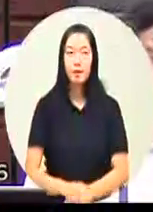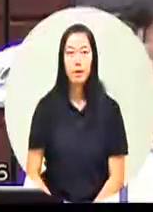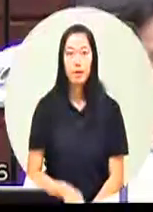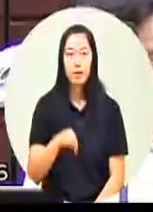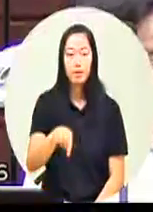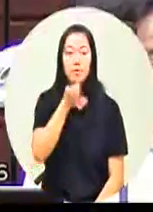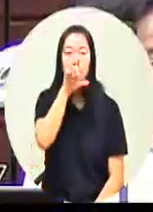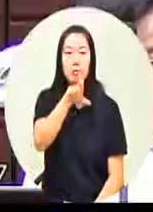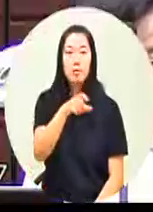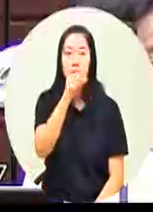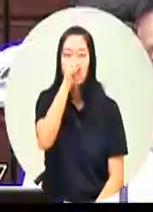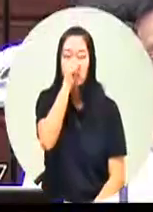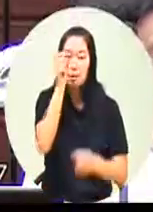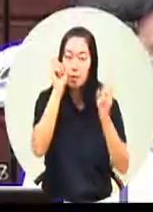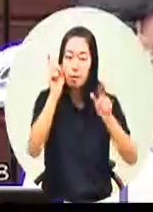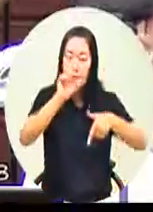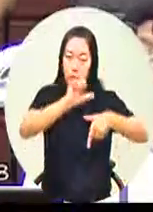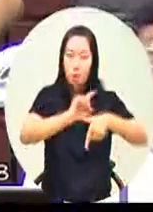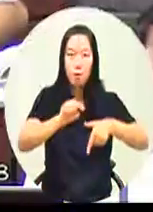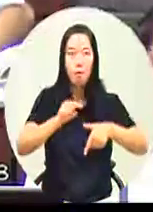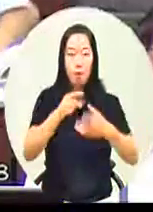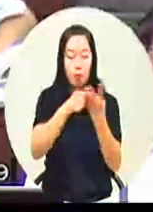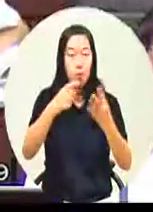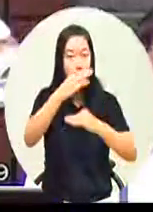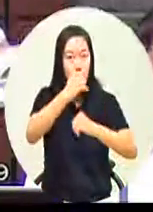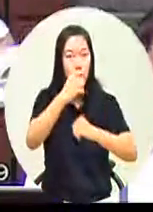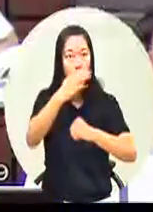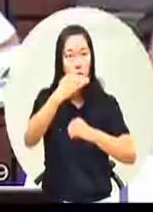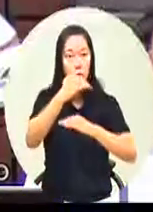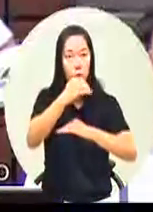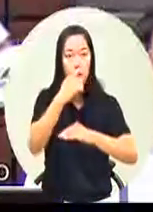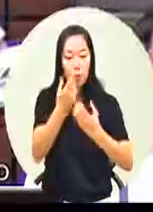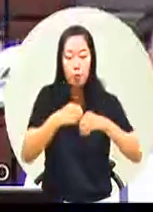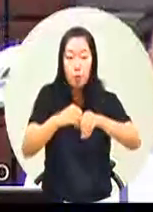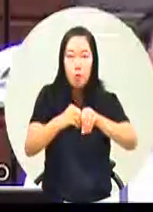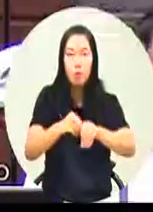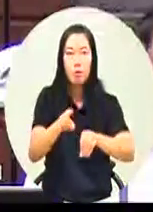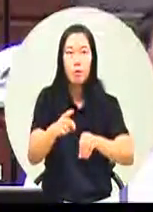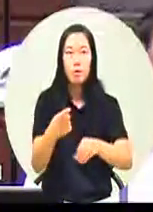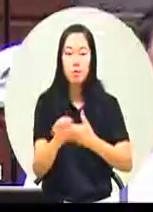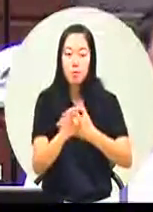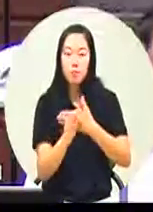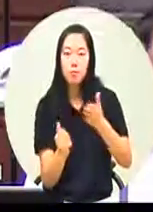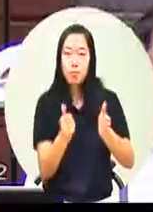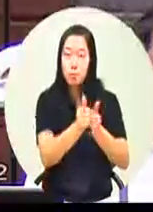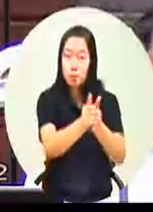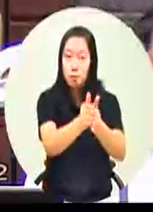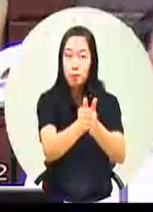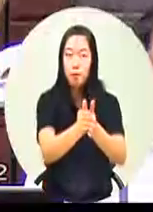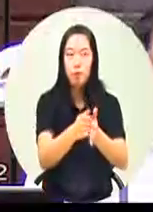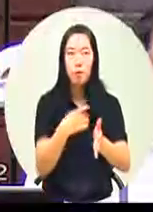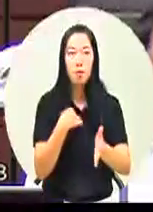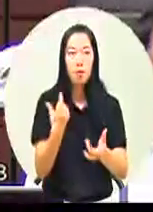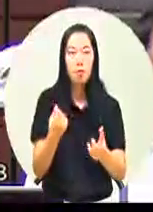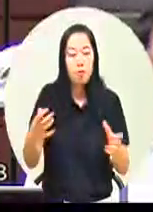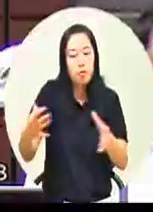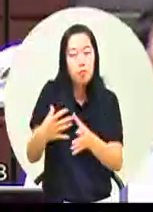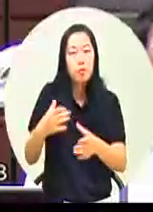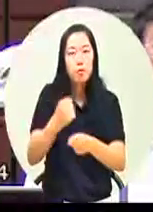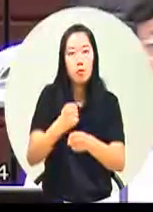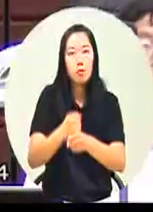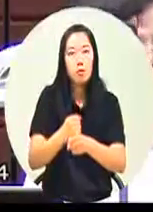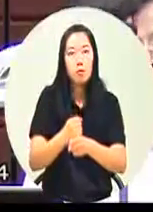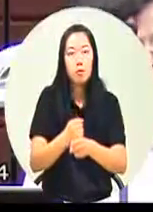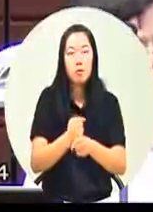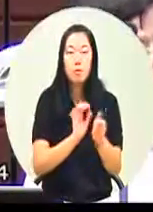卡呢，它还推出一个限量版的，有一些赠品的部分。所以在四层的这个部分呢，我们其实都有一些合作的行销的